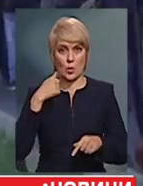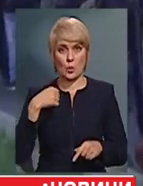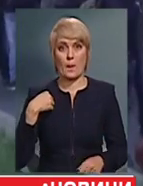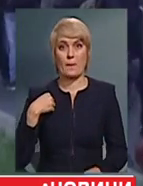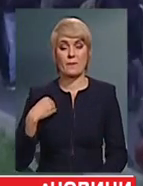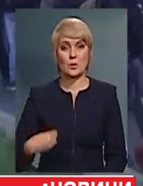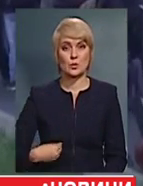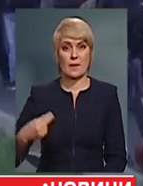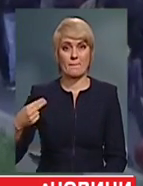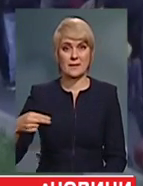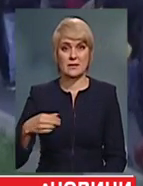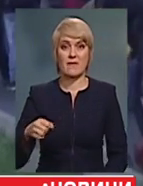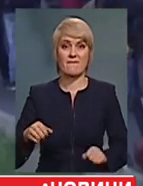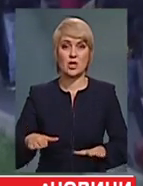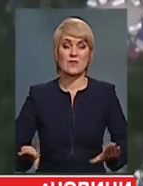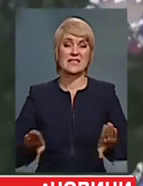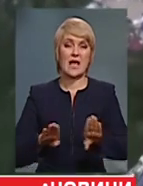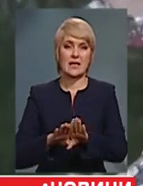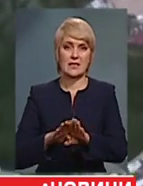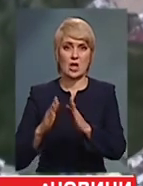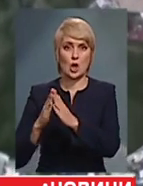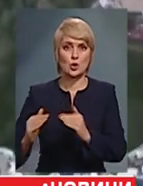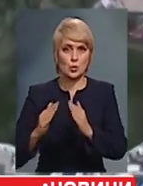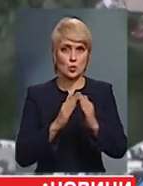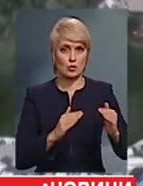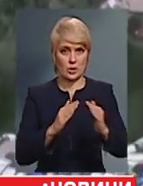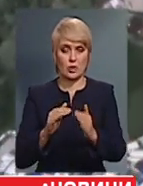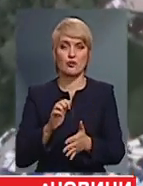Франції Франсуа Оланд вирішив закрити джунглі через антисанітарію.